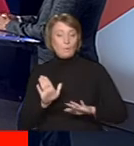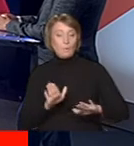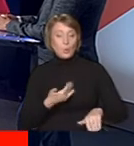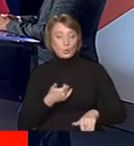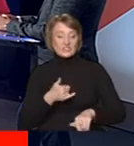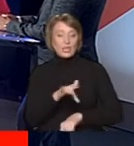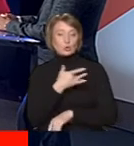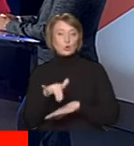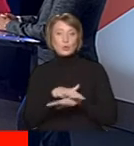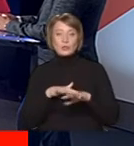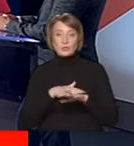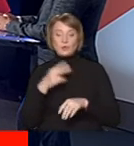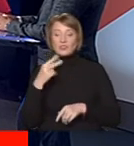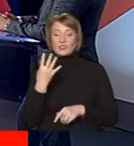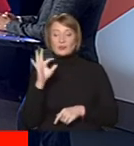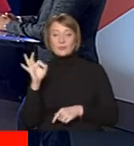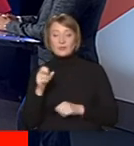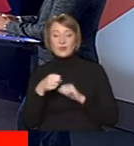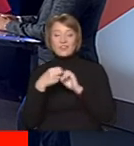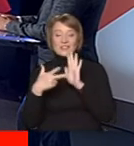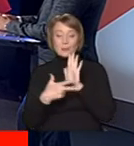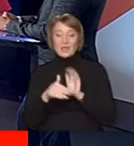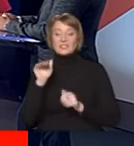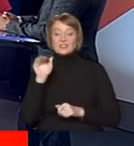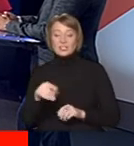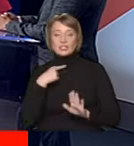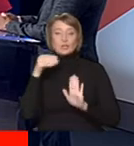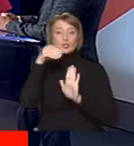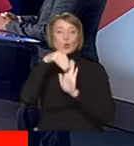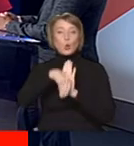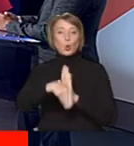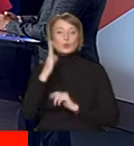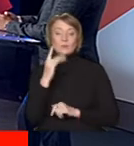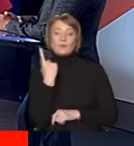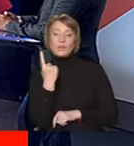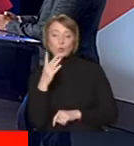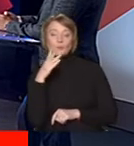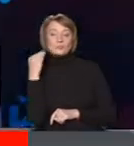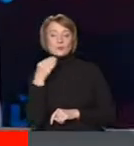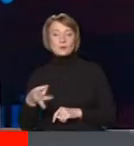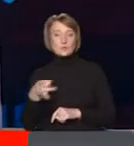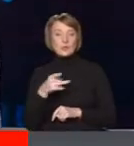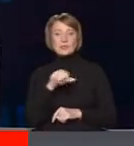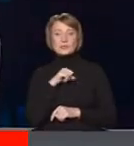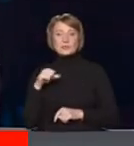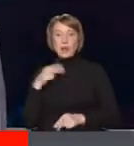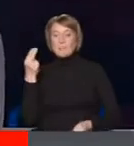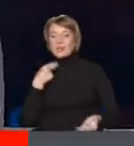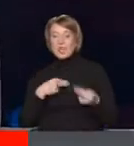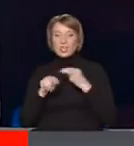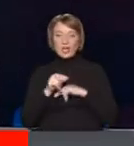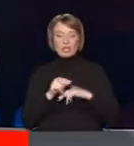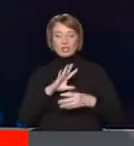24%, 18 тисяч голосів в одному єдиному Шевченківському району. І це був найкращий результат всіх